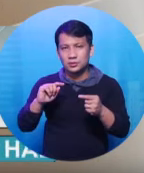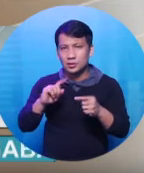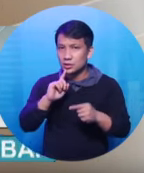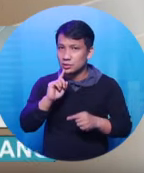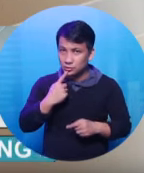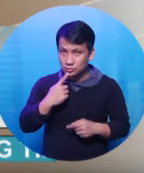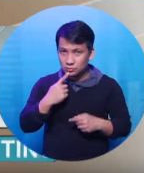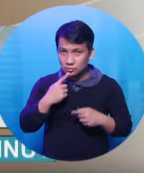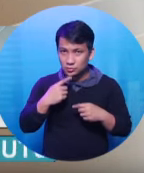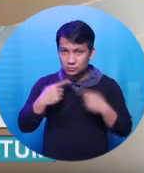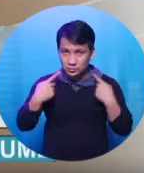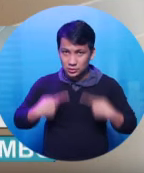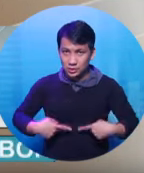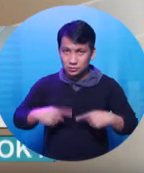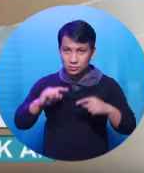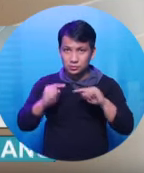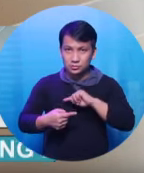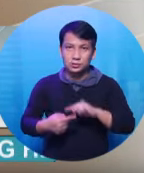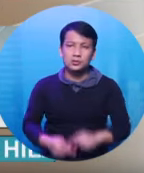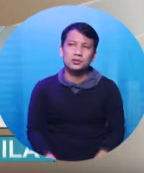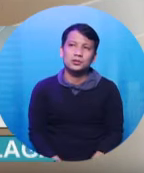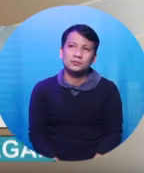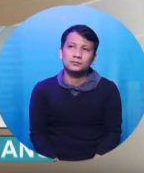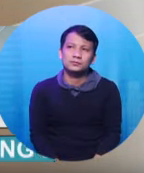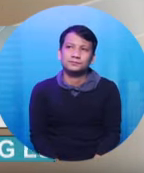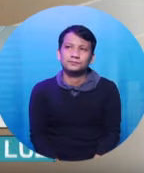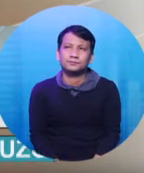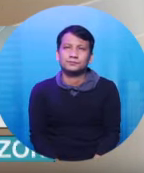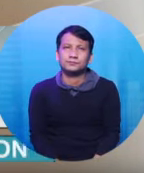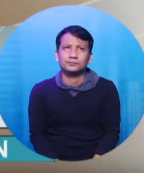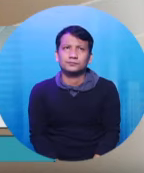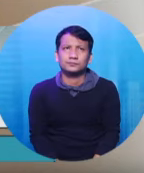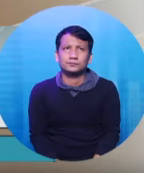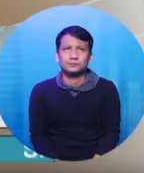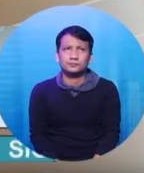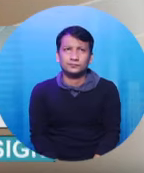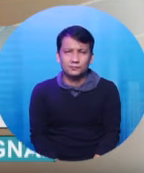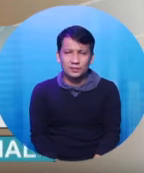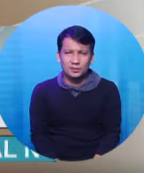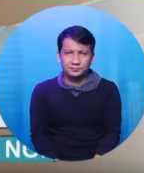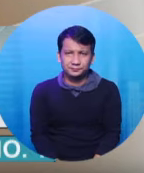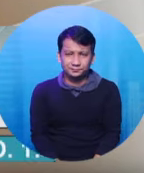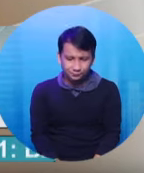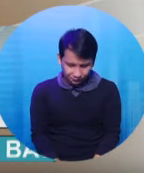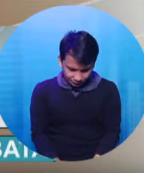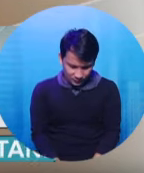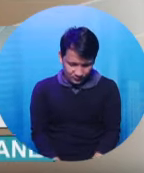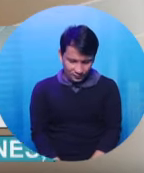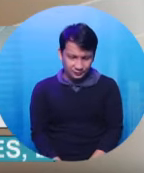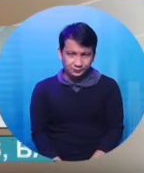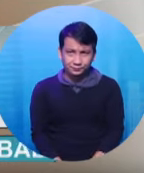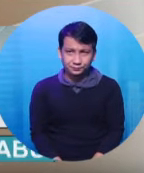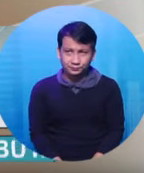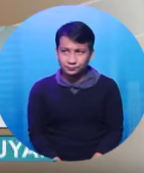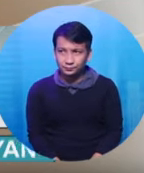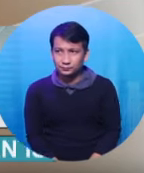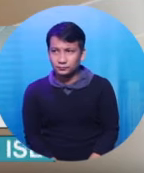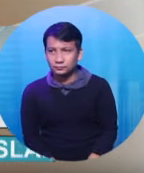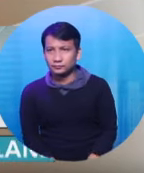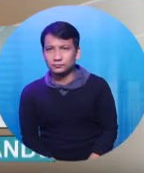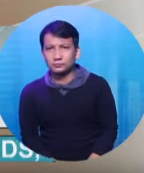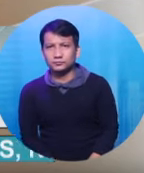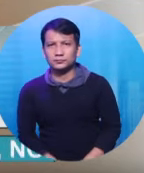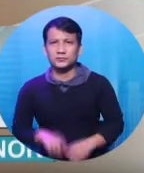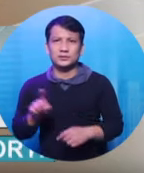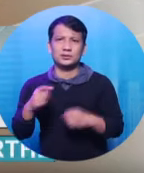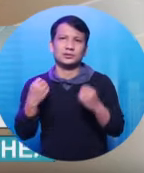para non-bailable. Okay, ma'am? Okay po. Meron po kayo mensahe sa kanya, ma'am, kung mapapanood niya ito? Natatakot